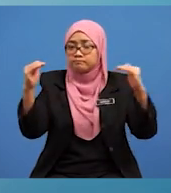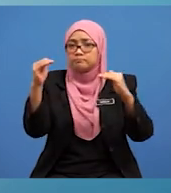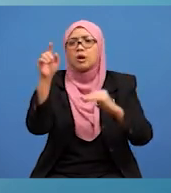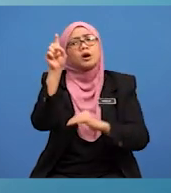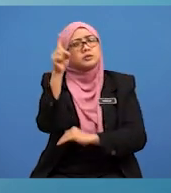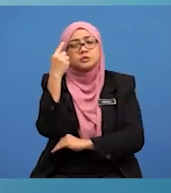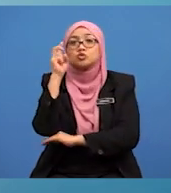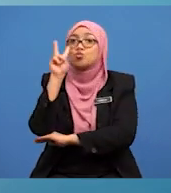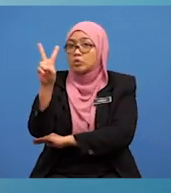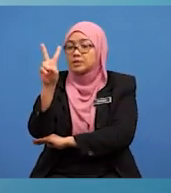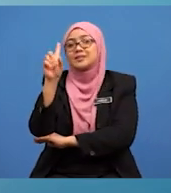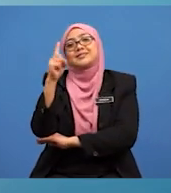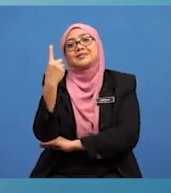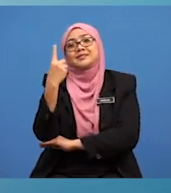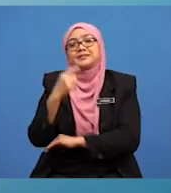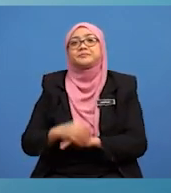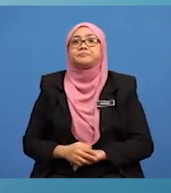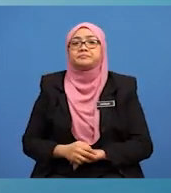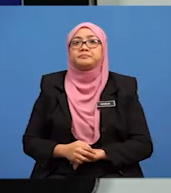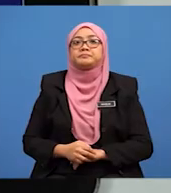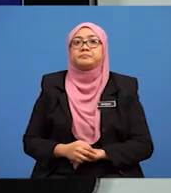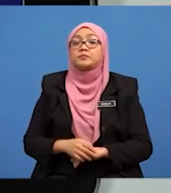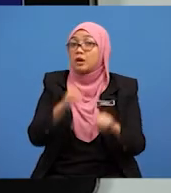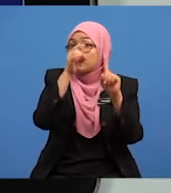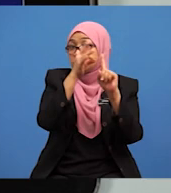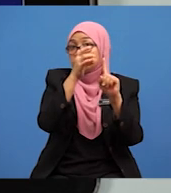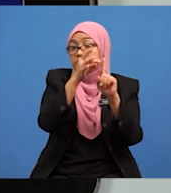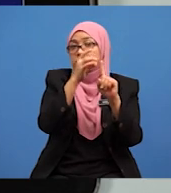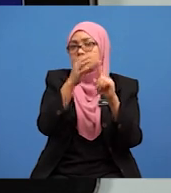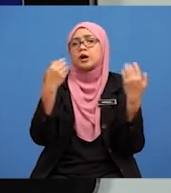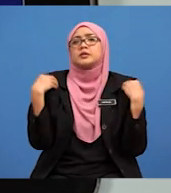aluminium pula mempunyai 13 elektron.